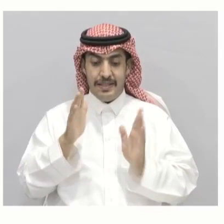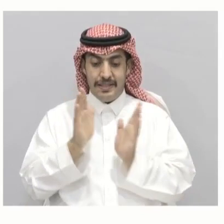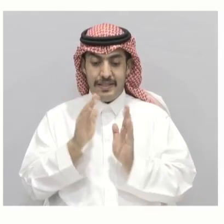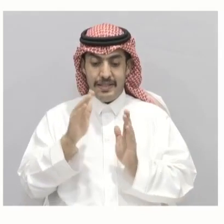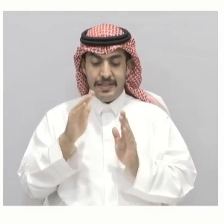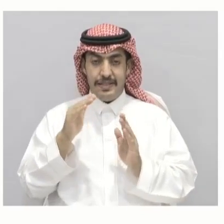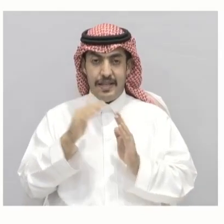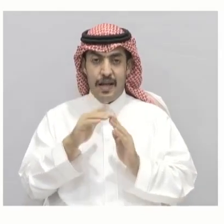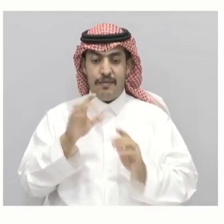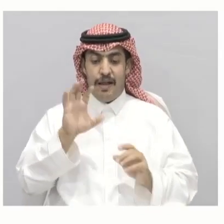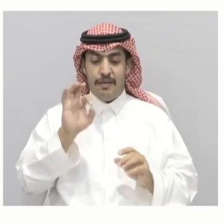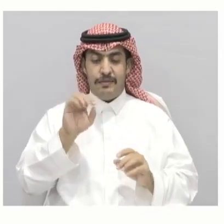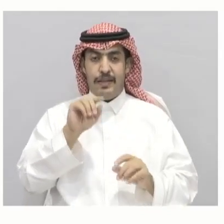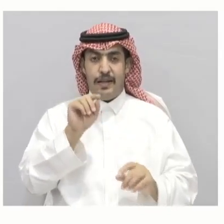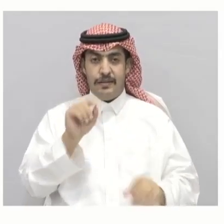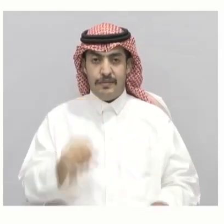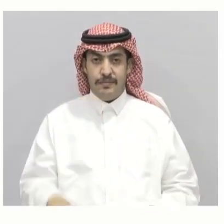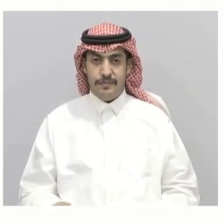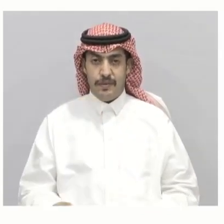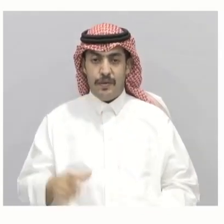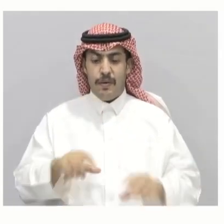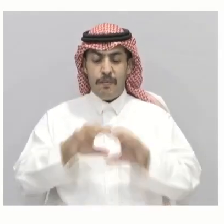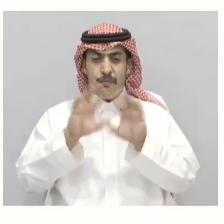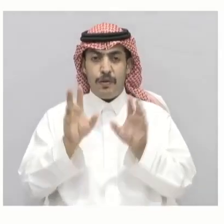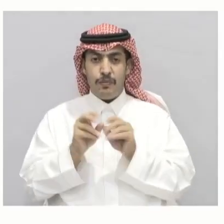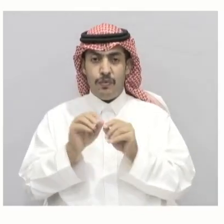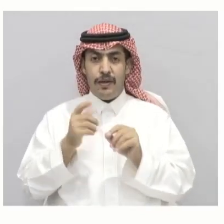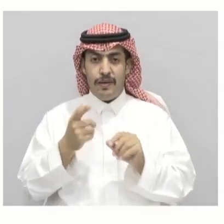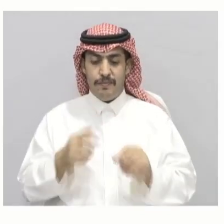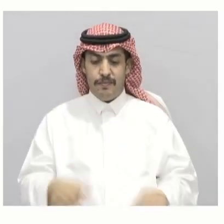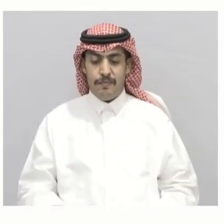50 درجه ما مجموعهما